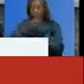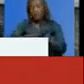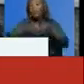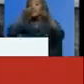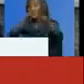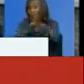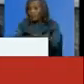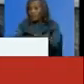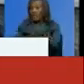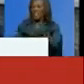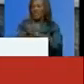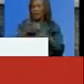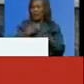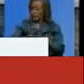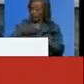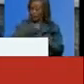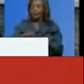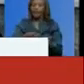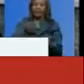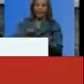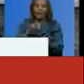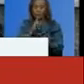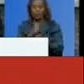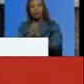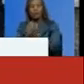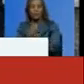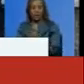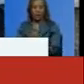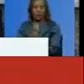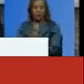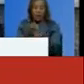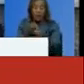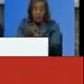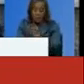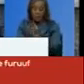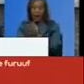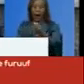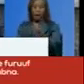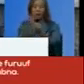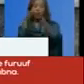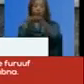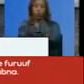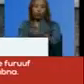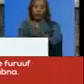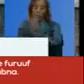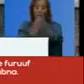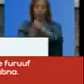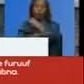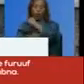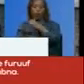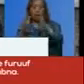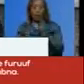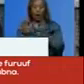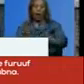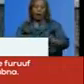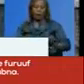ጊዜ ከፍ ባለ ፍጥነትና ተነሳሽነት በመስራት በቅርብ ዓመታት ውስጥ በተከሰተው ፖለቲካዊ